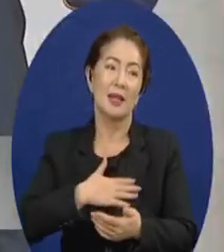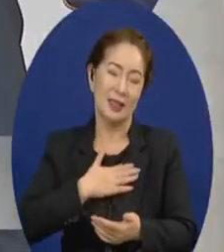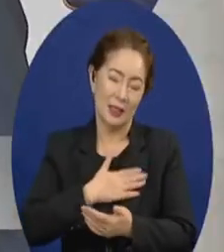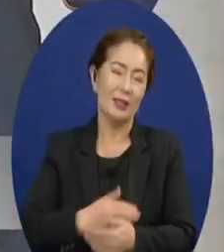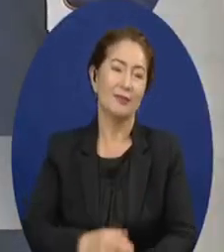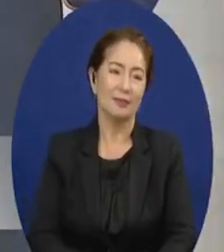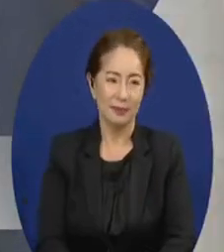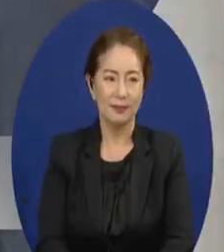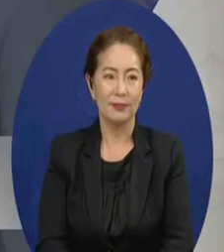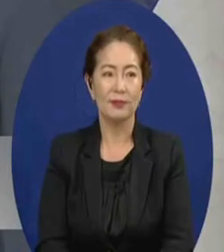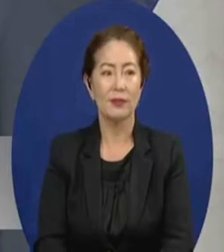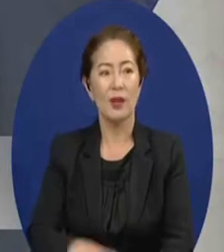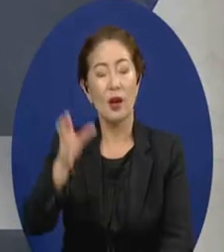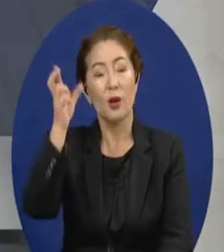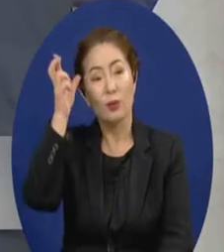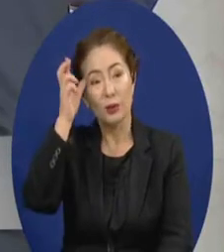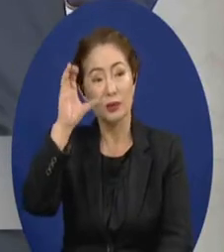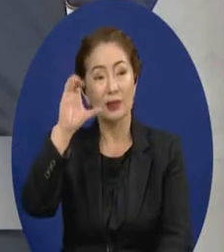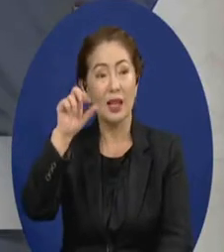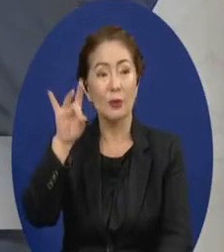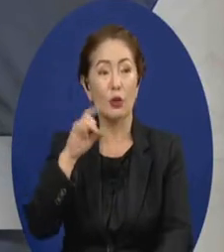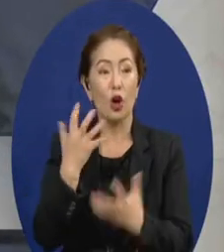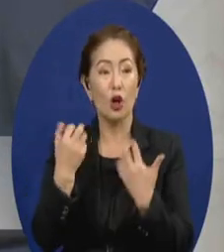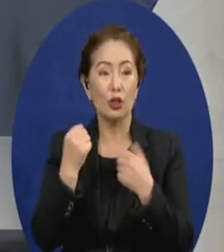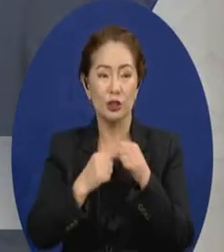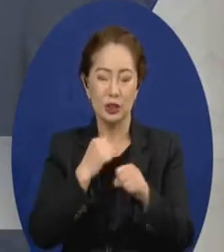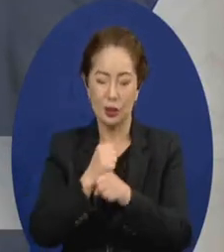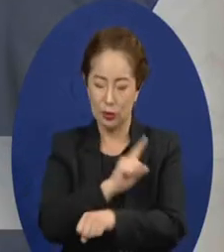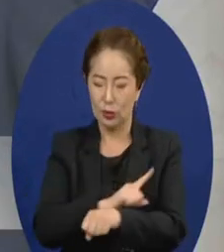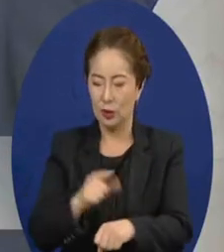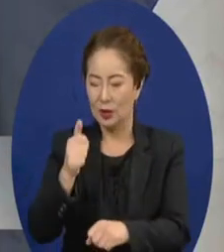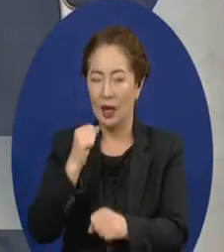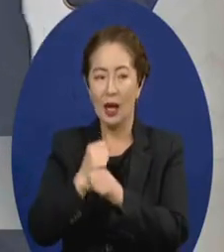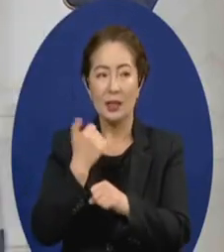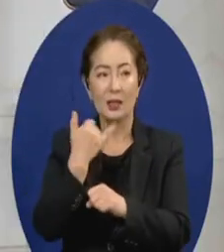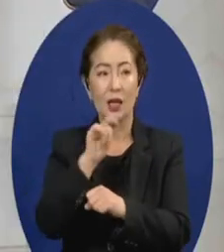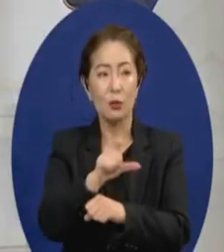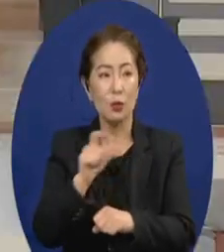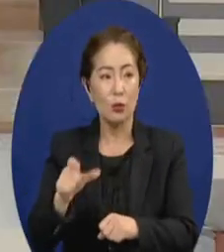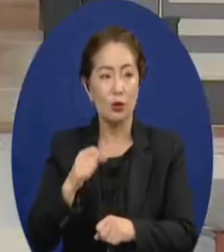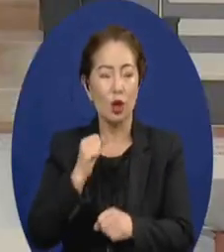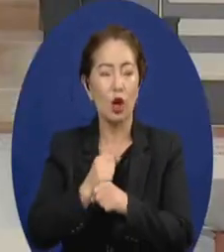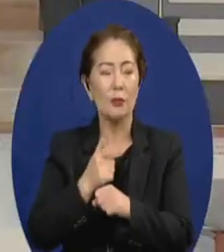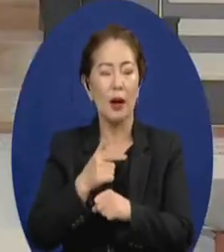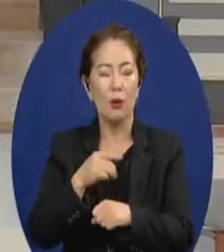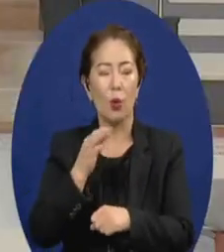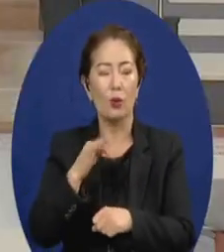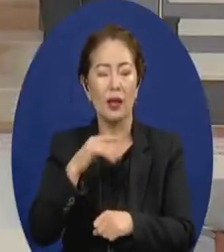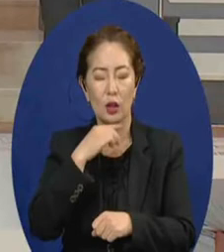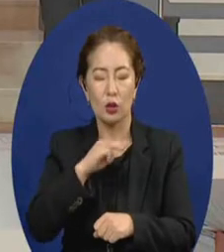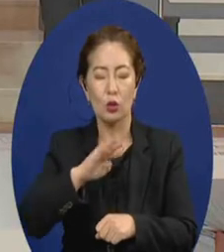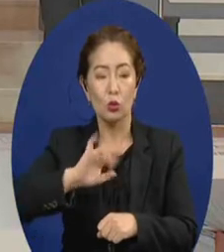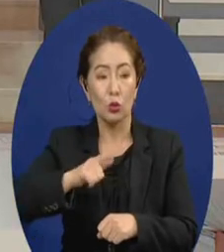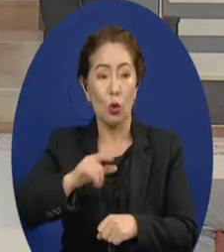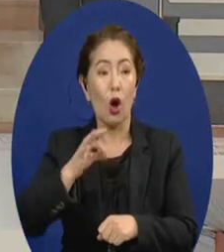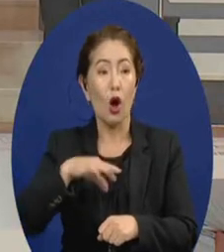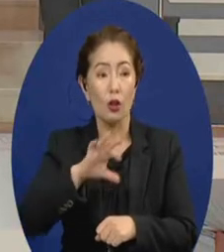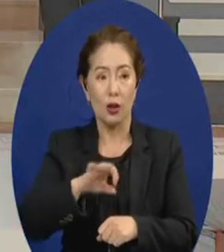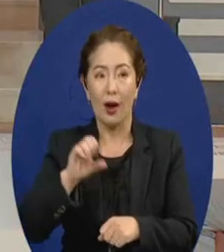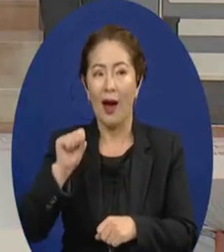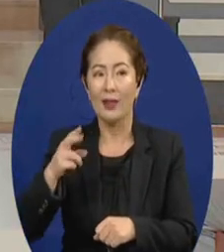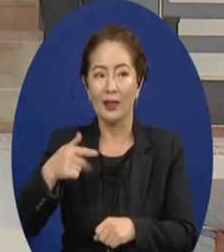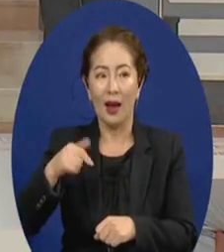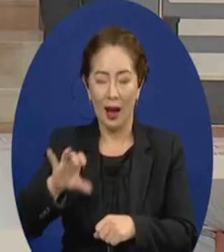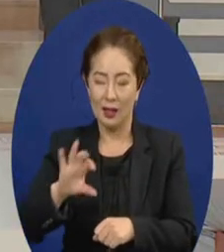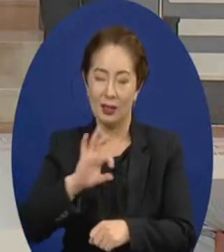баярлаа. Мөн боловсролын салбарт олон жил үр бүтээлтэй ажилласан зарим хүнийг хөдөлмөрийн Гавьяаны Улаан Түгийн Одон болон Алтан